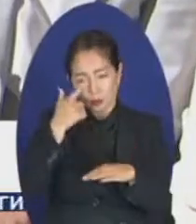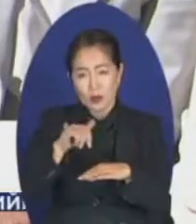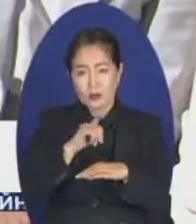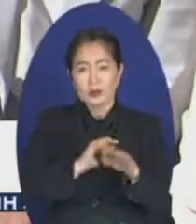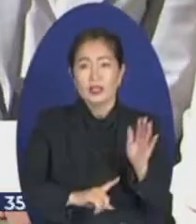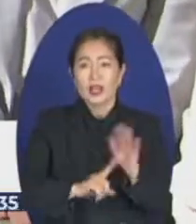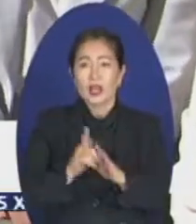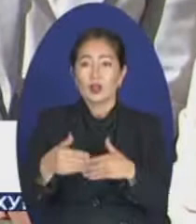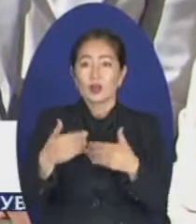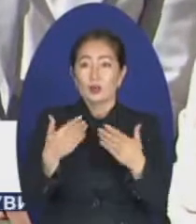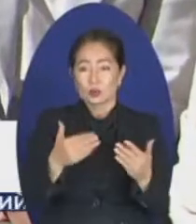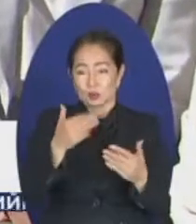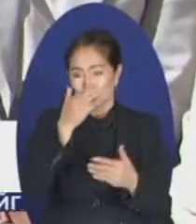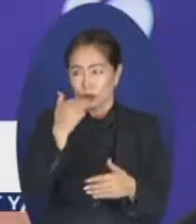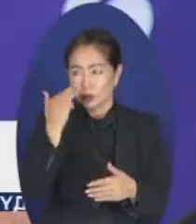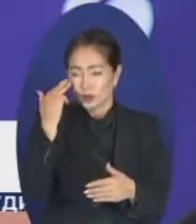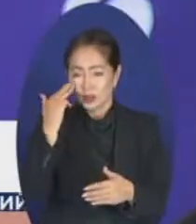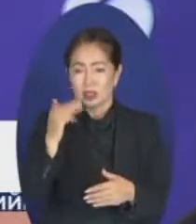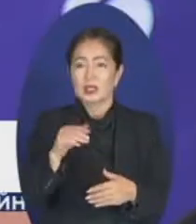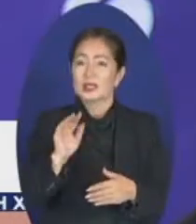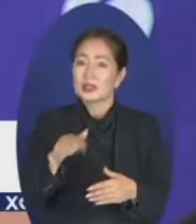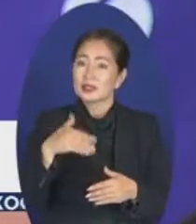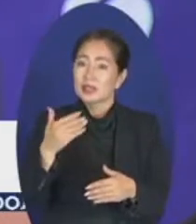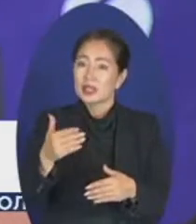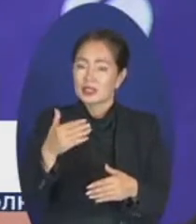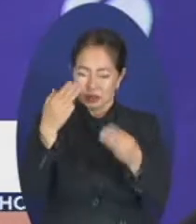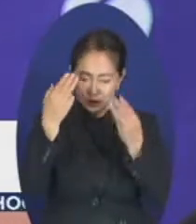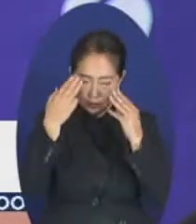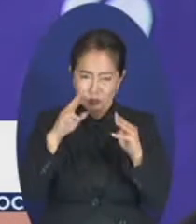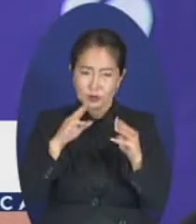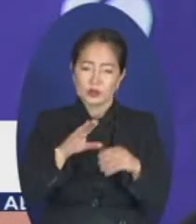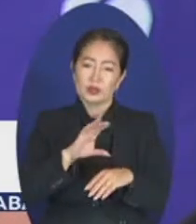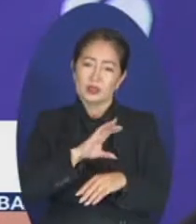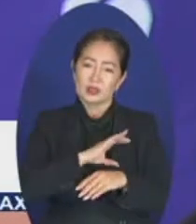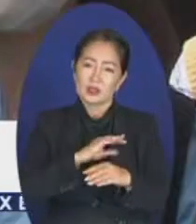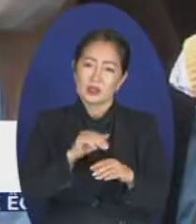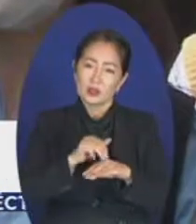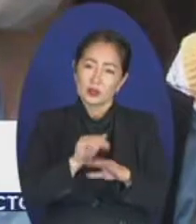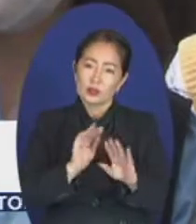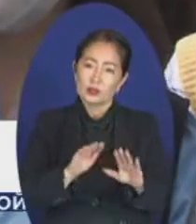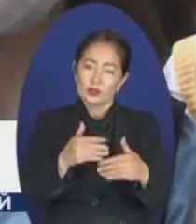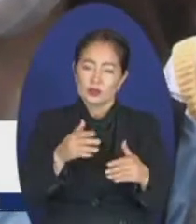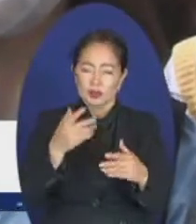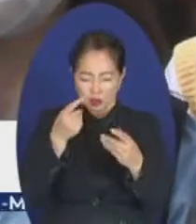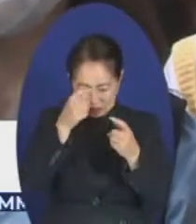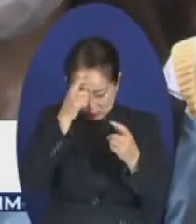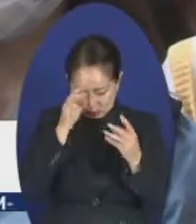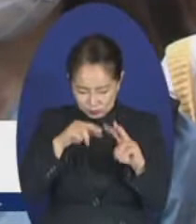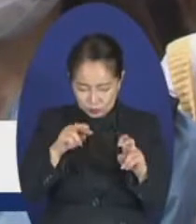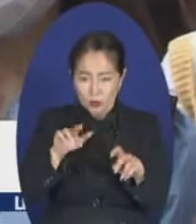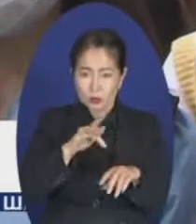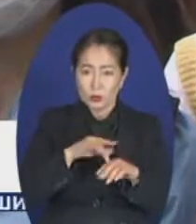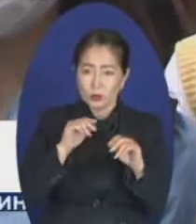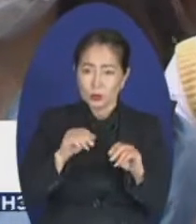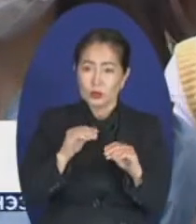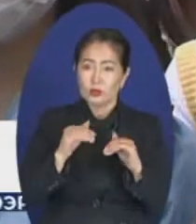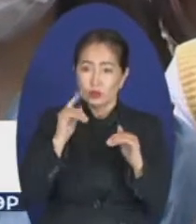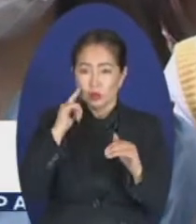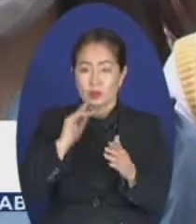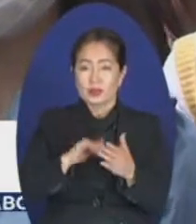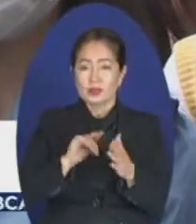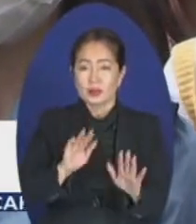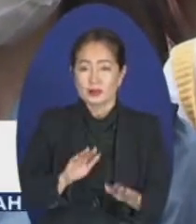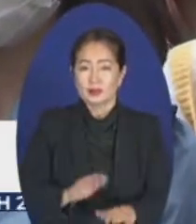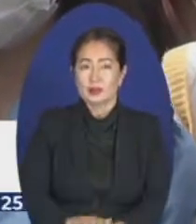анхлан эхлүүлсэн туршлагатай. Цаашид шинжлэх ухааны сэтгэлгээг төлөвшүүлсэн эрдэм шинжилгээ судалгааны төв болон хөгжих зорилт тавьж байна.